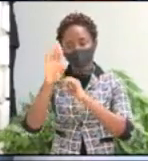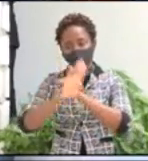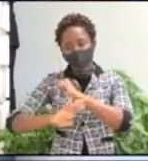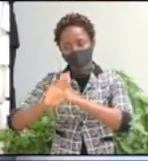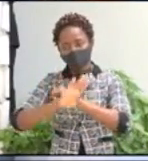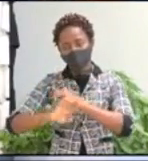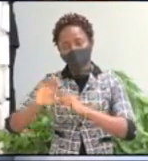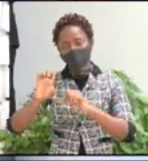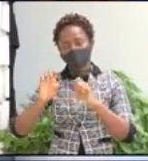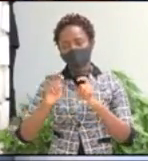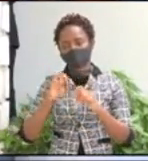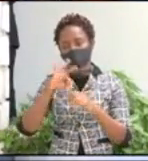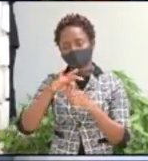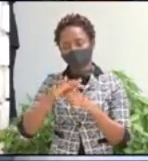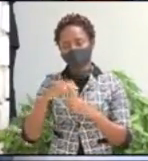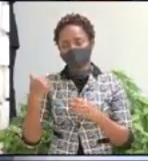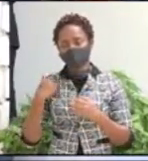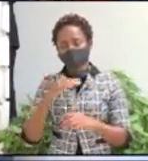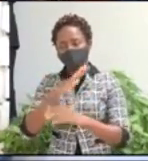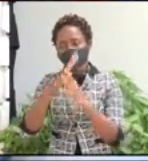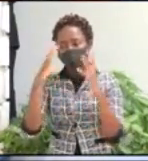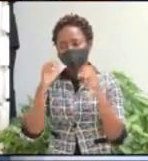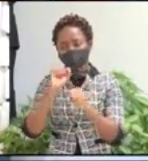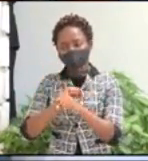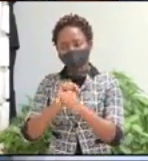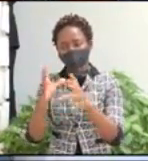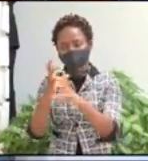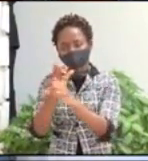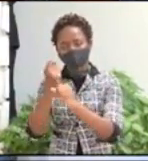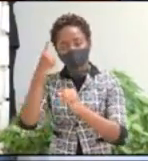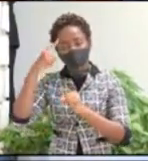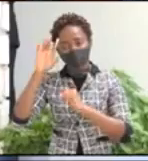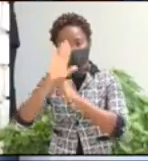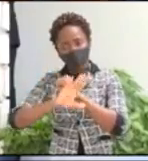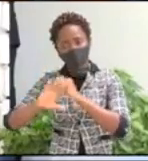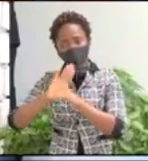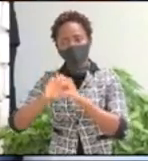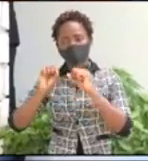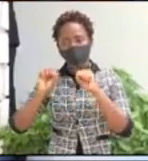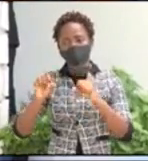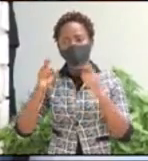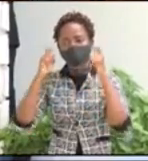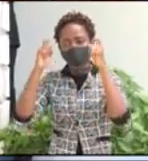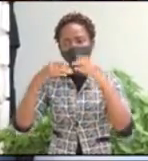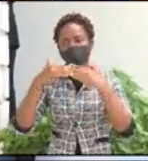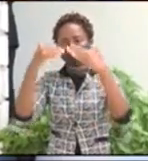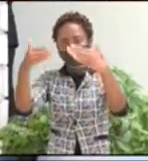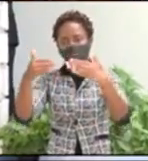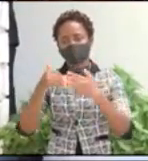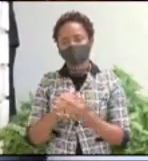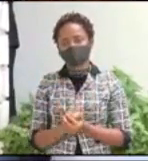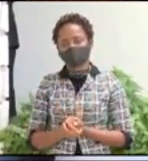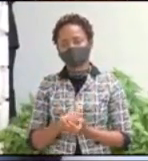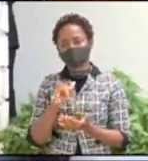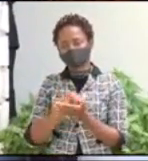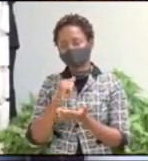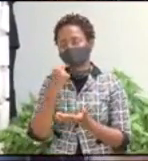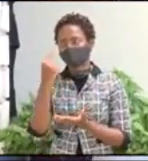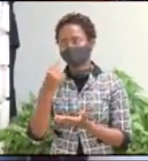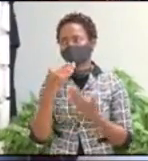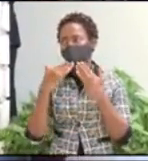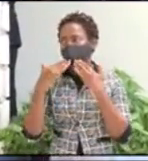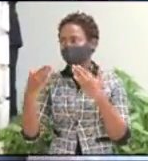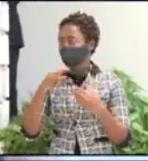tout un ensemble de dispositions qu'on prend qui pour permettre que, au niveau sécurité, question élection avance. C'est ça que des cas avancés.